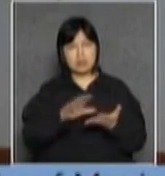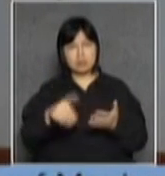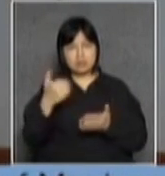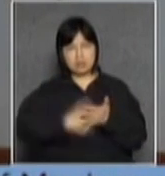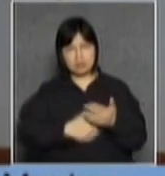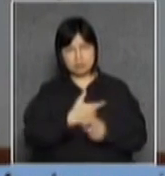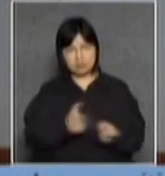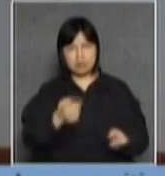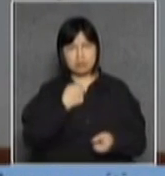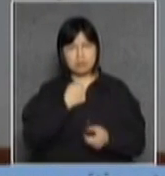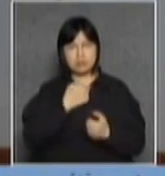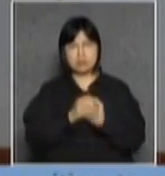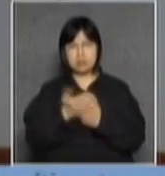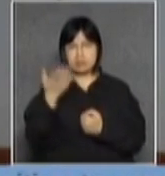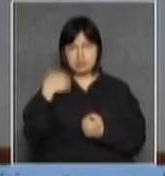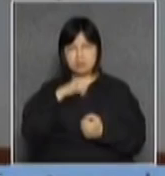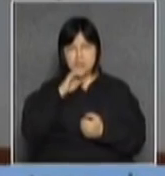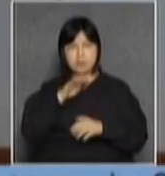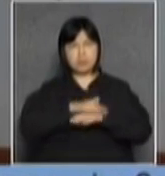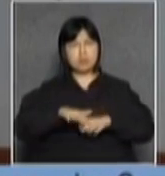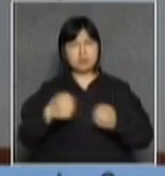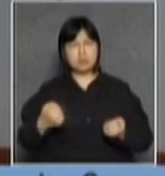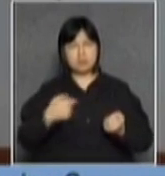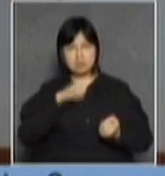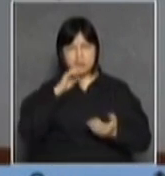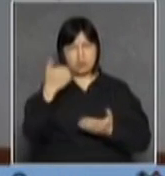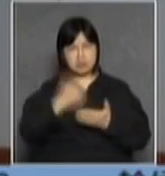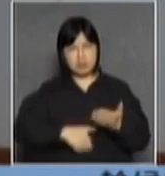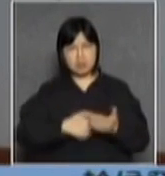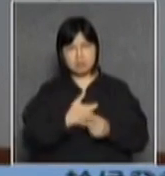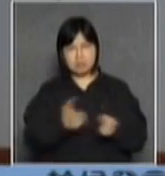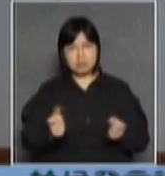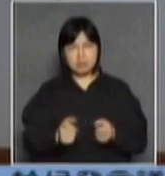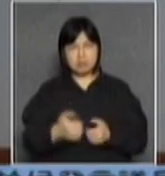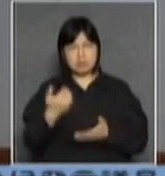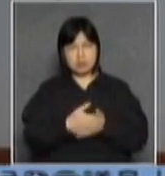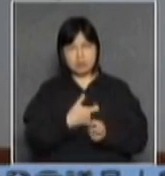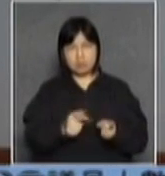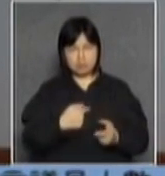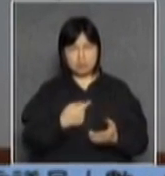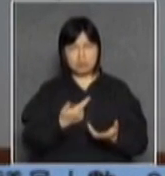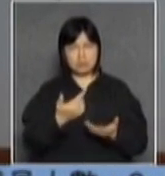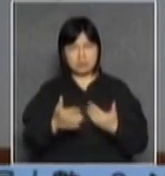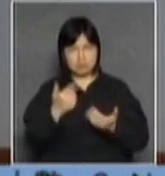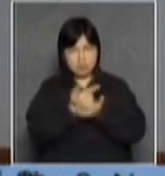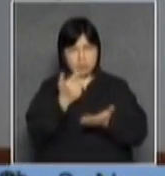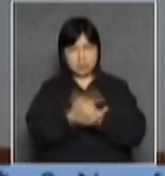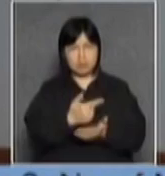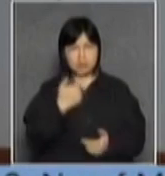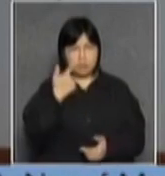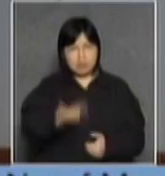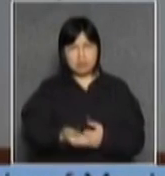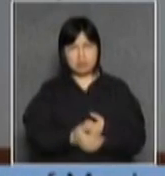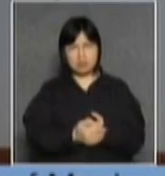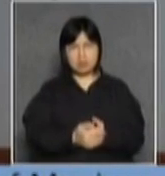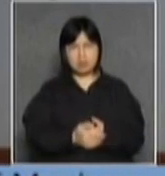工噶嘛。我嗰陣時就一般議論，因為都講到扣人工喎，哥，扣人工好大件事噶喎，係咪？嗱，一個人